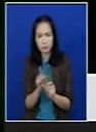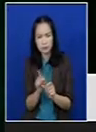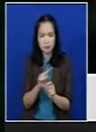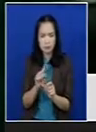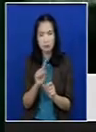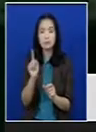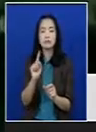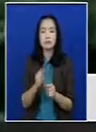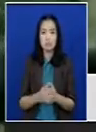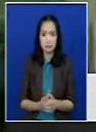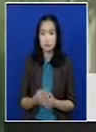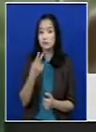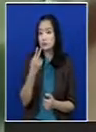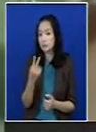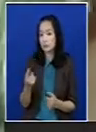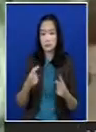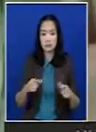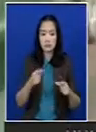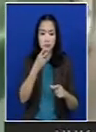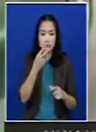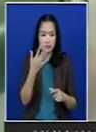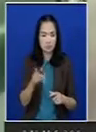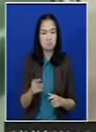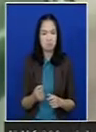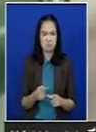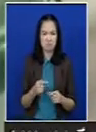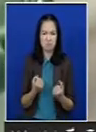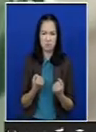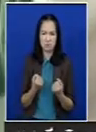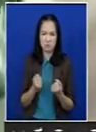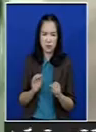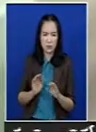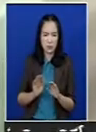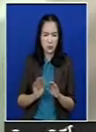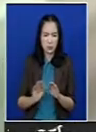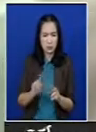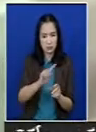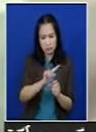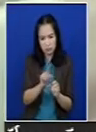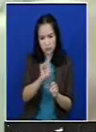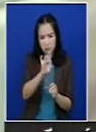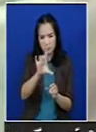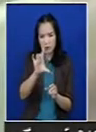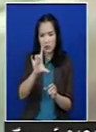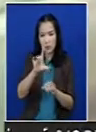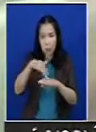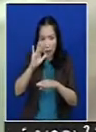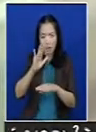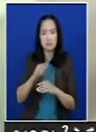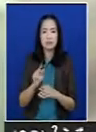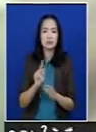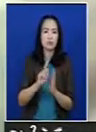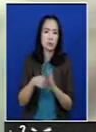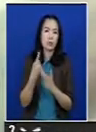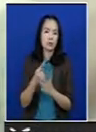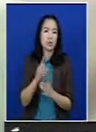จให้ความเห็นว่าดูจากคลิปแล้วรถเบนซ์น่าจะวิ่งด้วยความเร็วมากกว่า100กิโลเมตรต่อชั่วโมงมากกว่าที่กฎหม